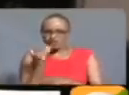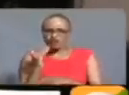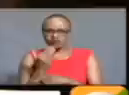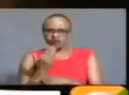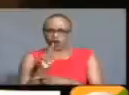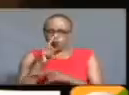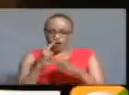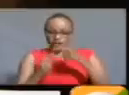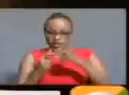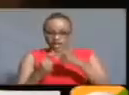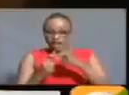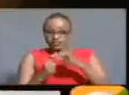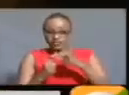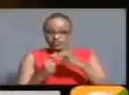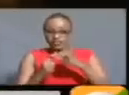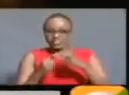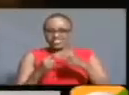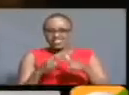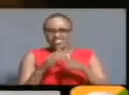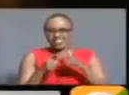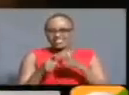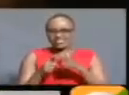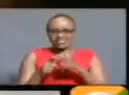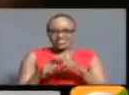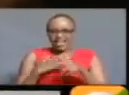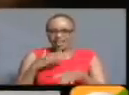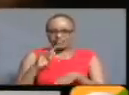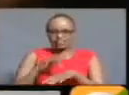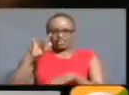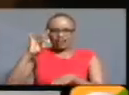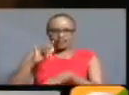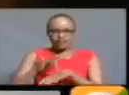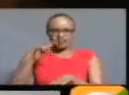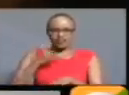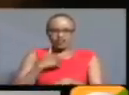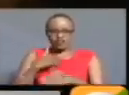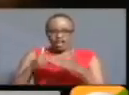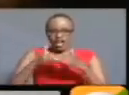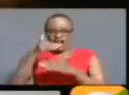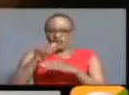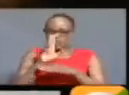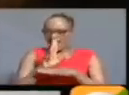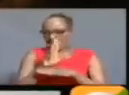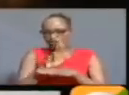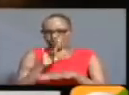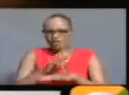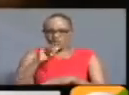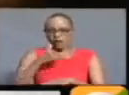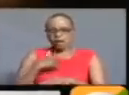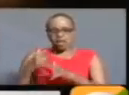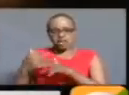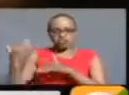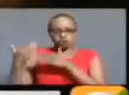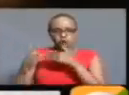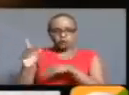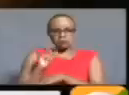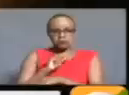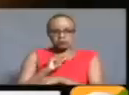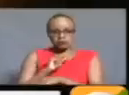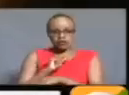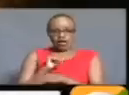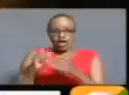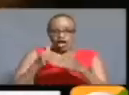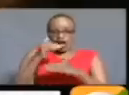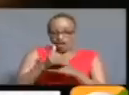1 year. But ilifika mali kaanza kunireactia. After kunireactia, niliata. Sasa